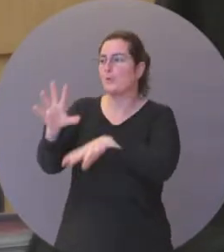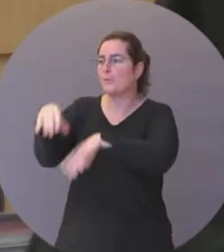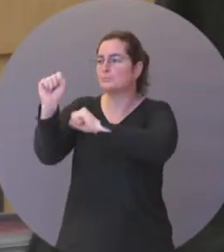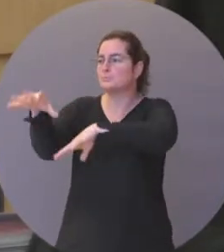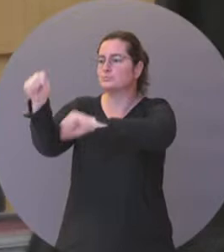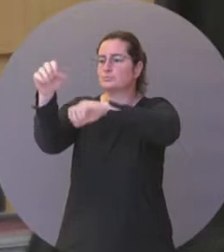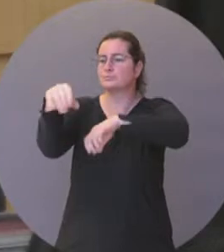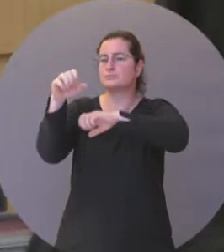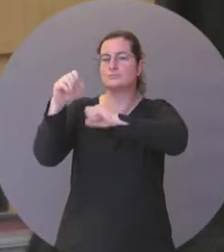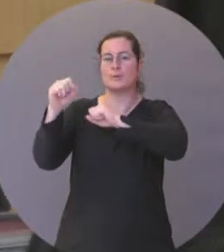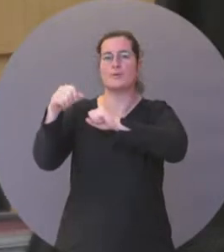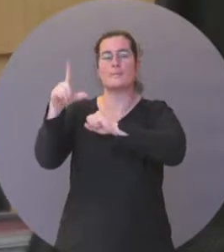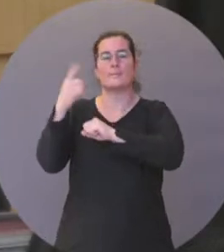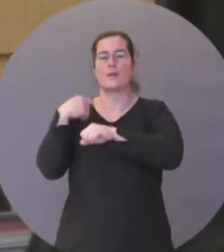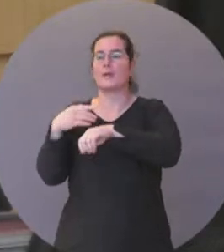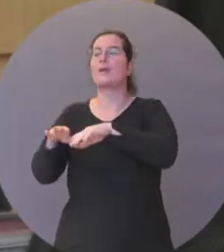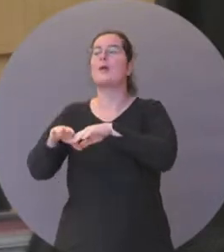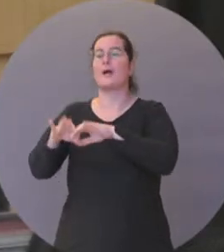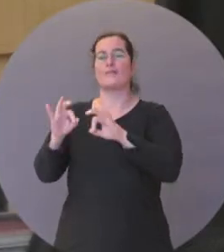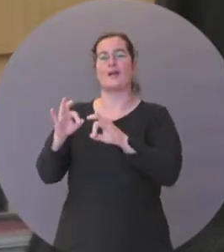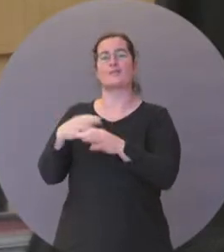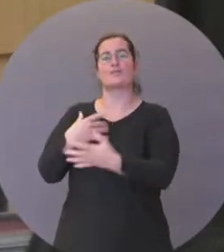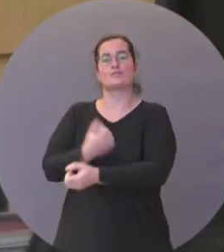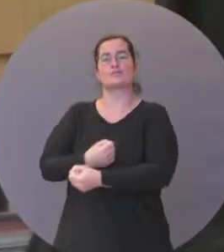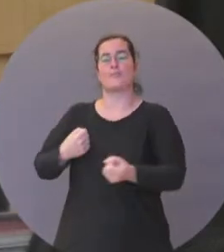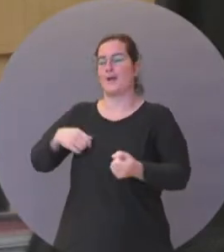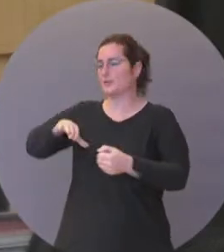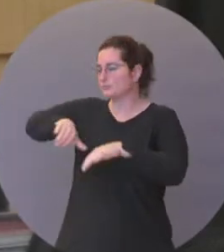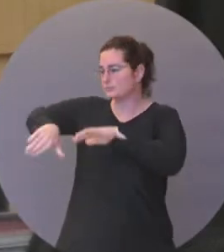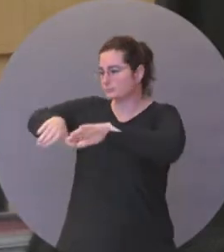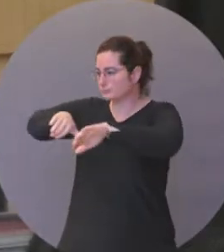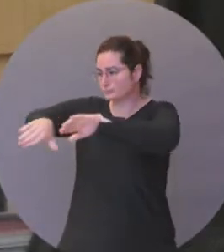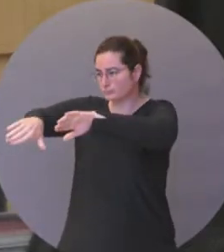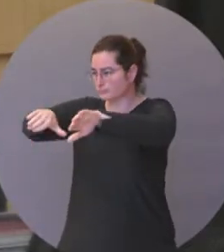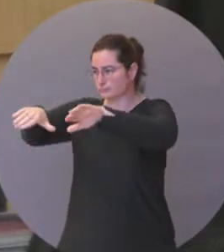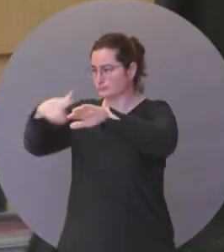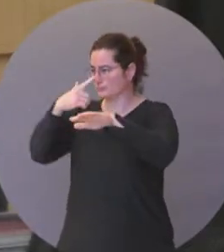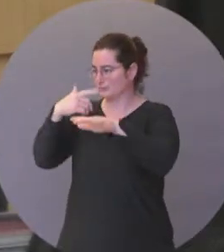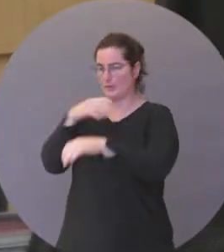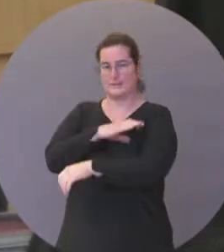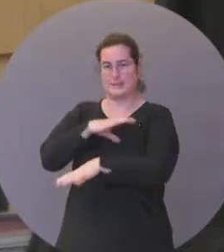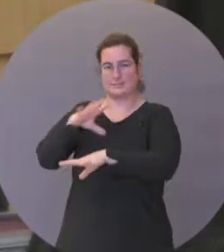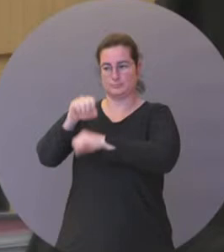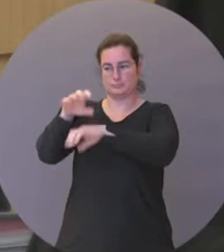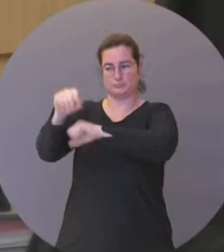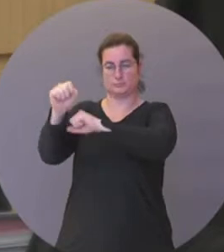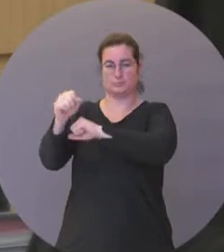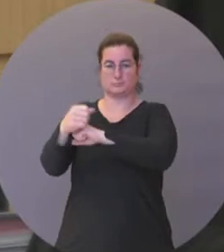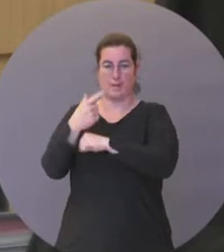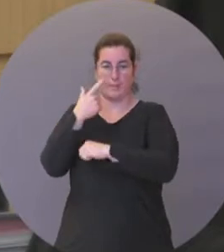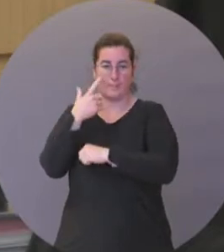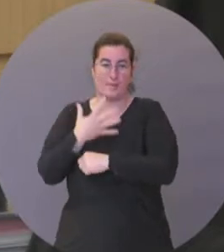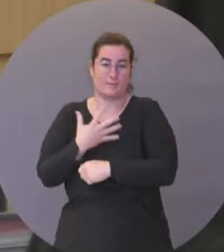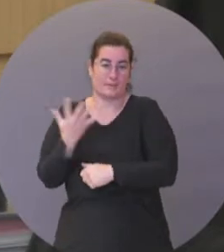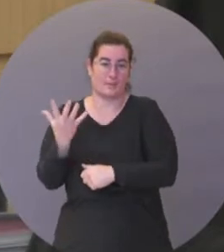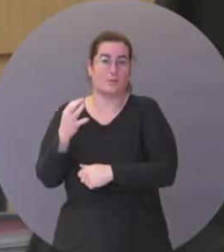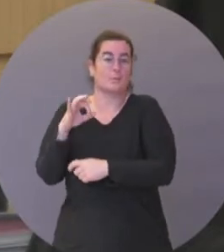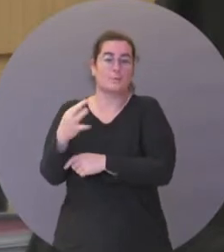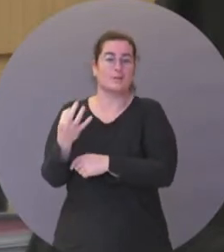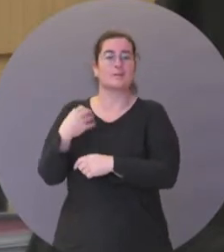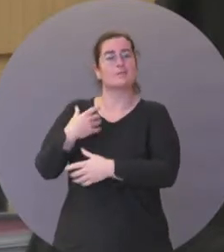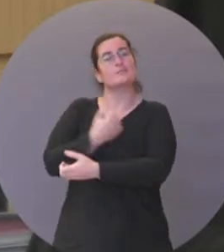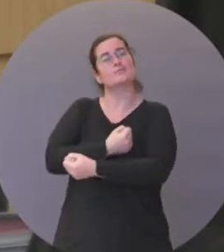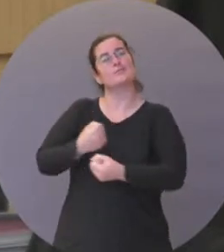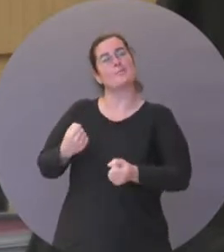maximum de personnes du dispositif de l'assurance chômage il est certain que les statistiques du chômage vont baisser mécaniquement